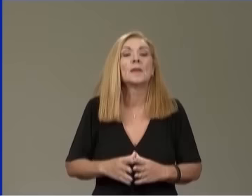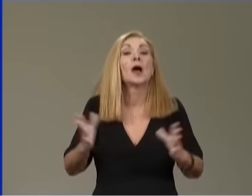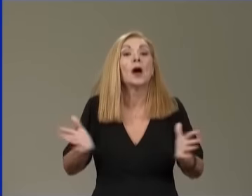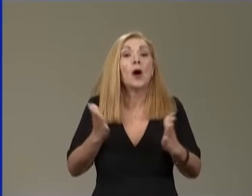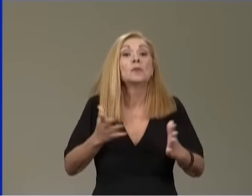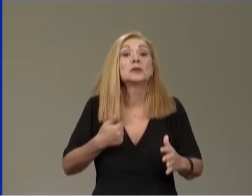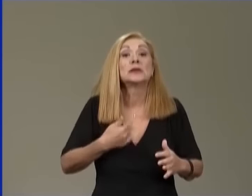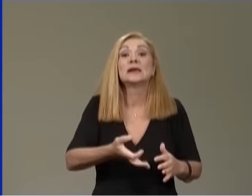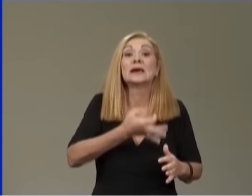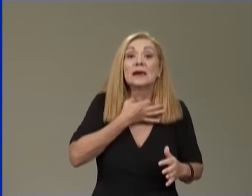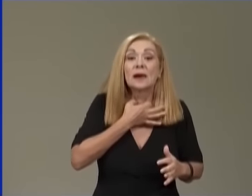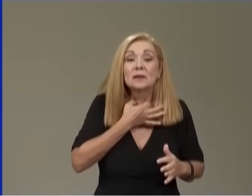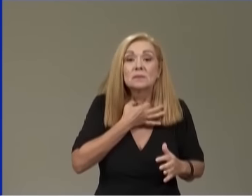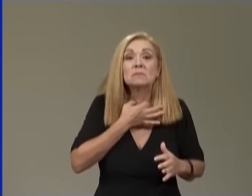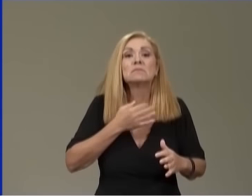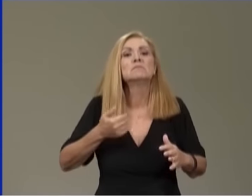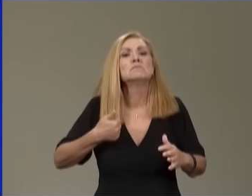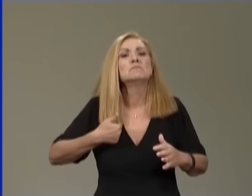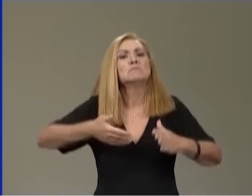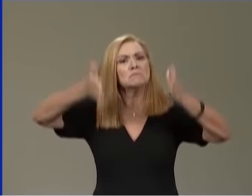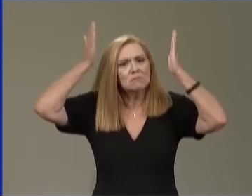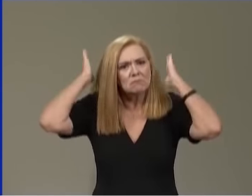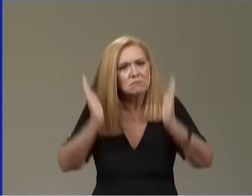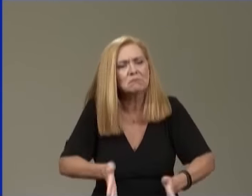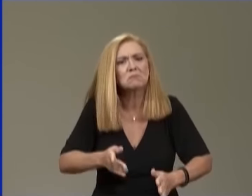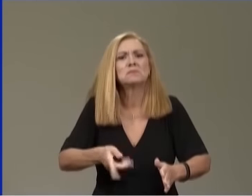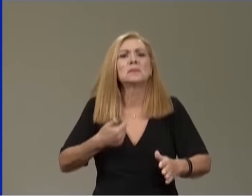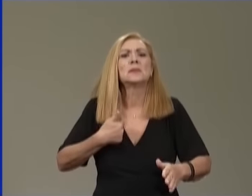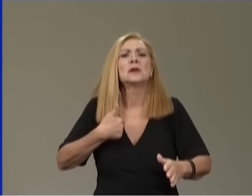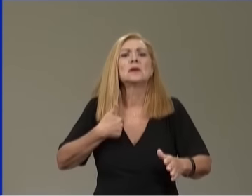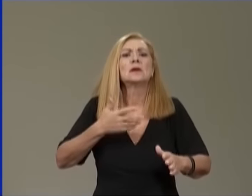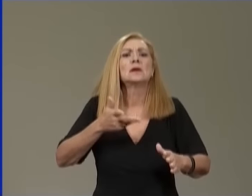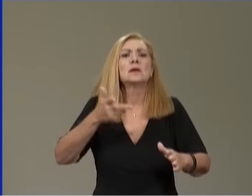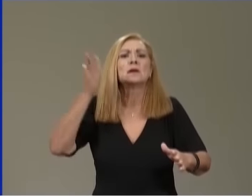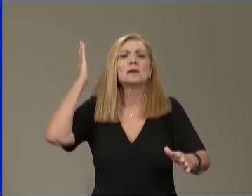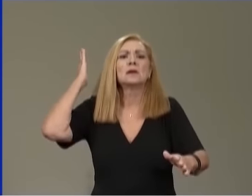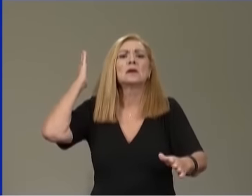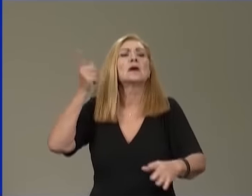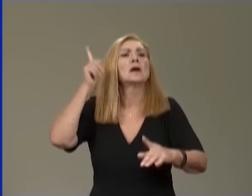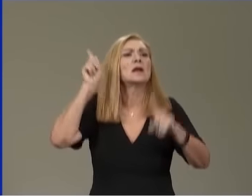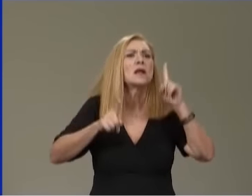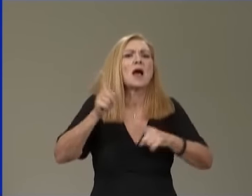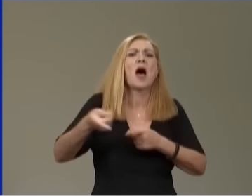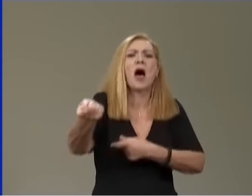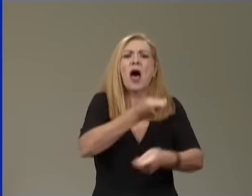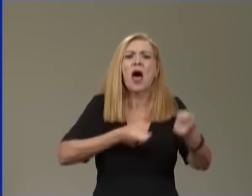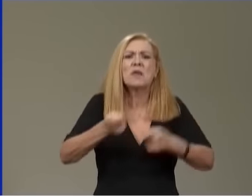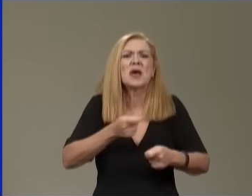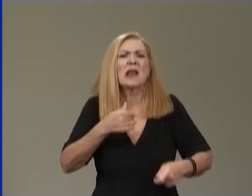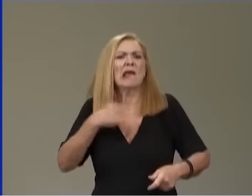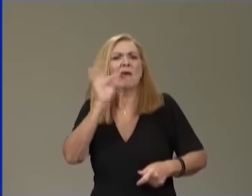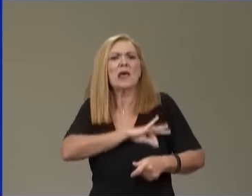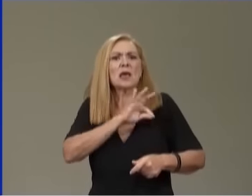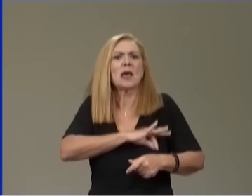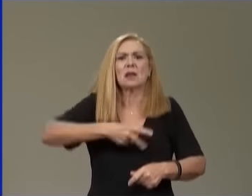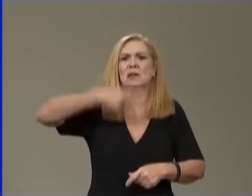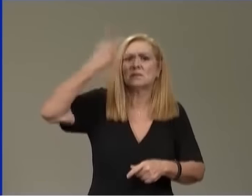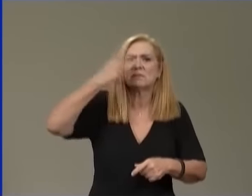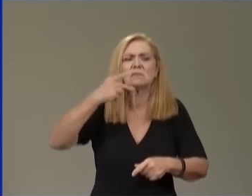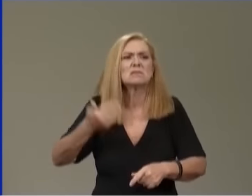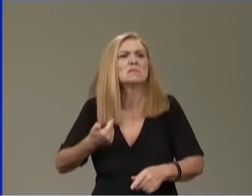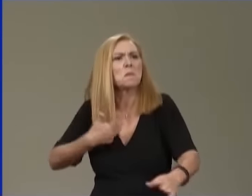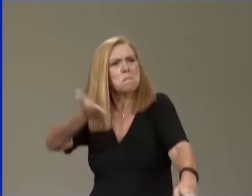χρειάστηκε, δεν διστάσαμε να φορολογήσουμε τα ουρανοκατέβατα κέρδη των επιχειρήσεων για να θωρακίσουμε την κοινωνία απέναντι